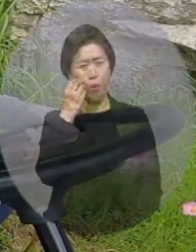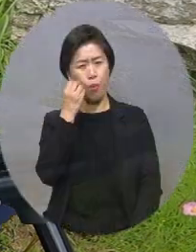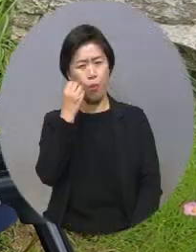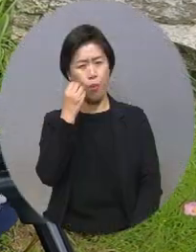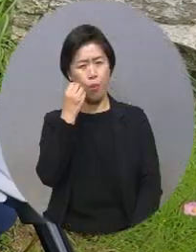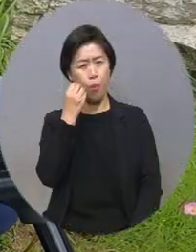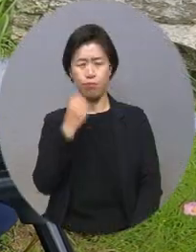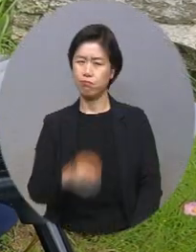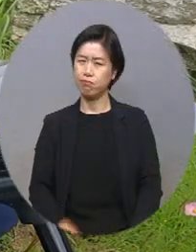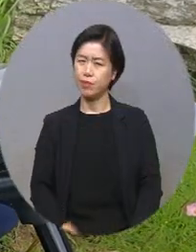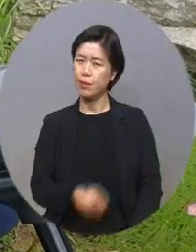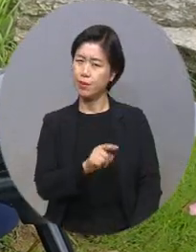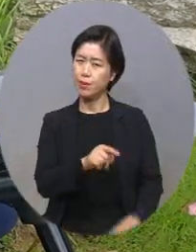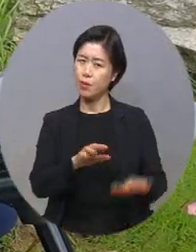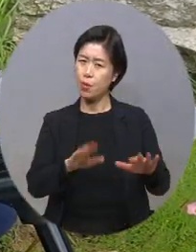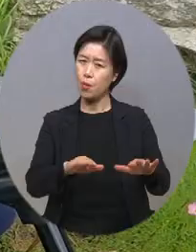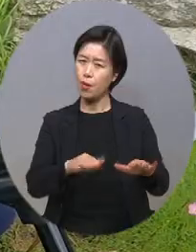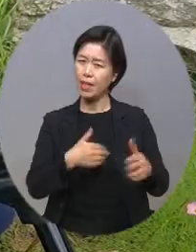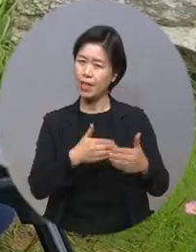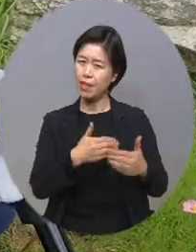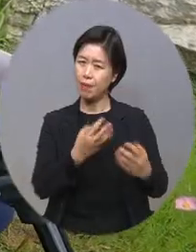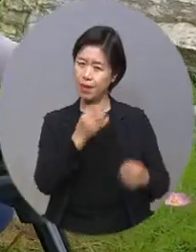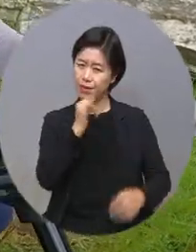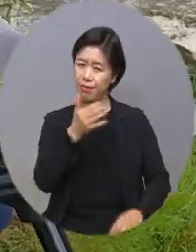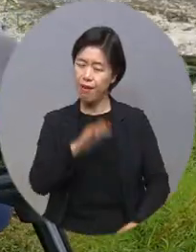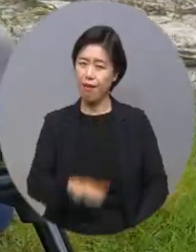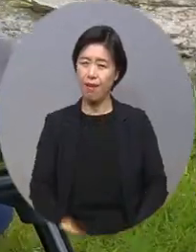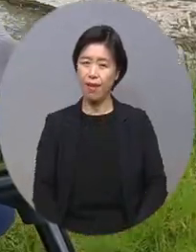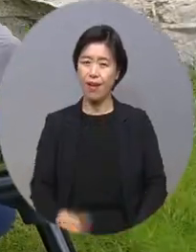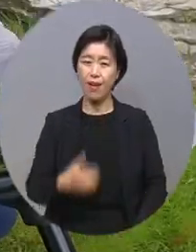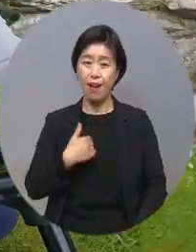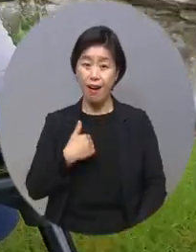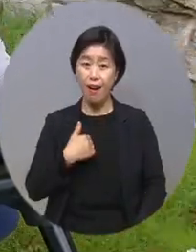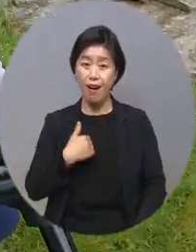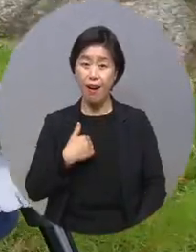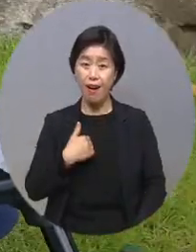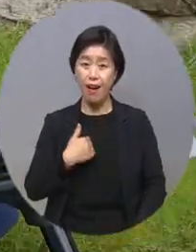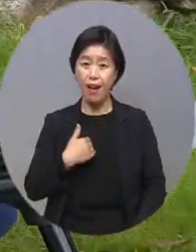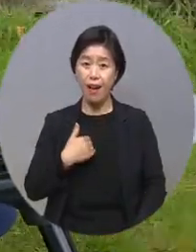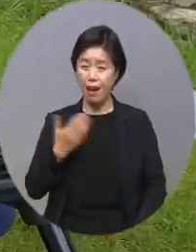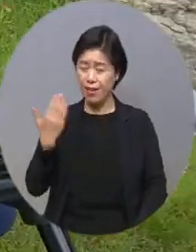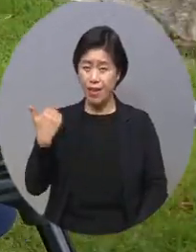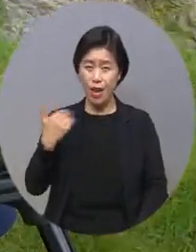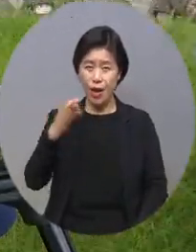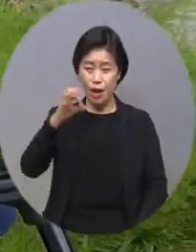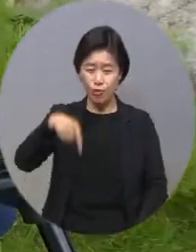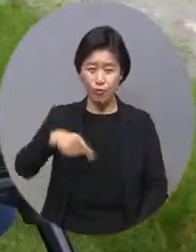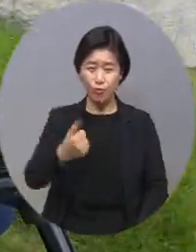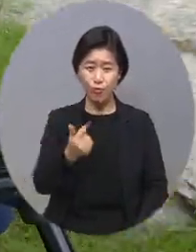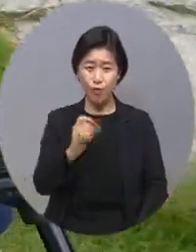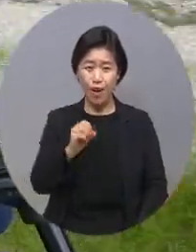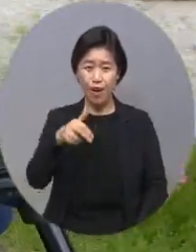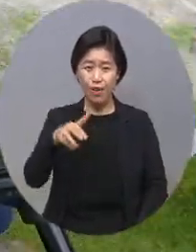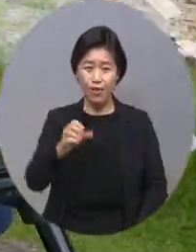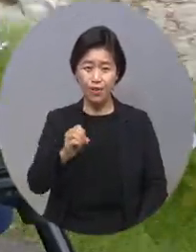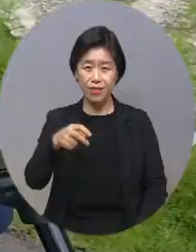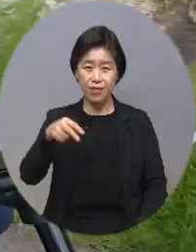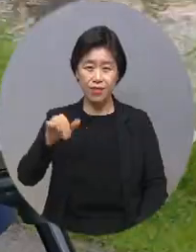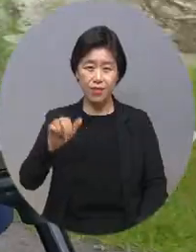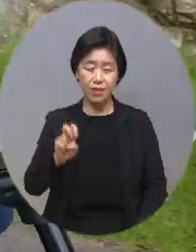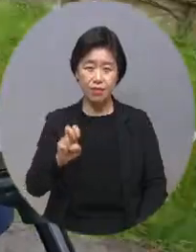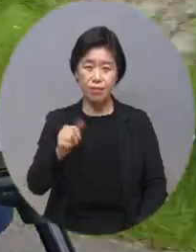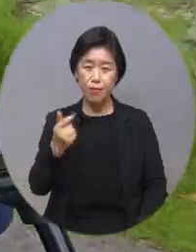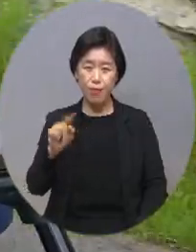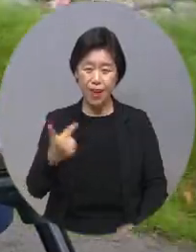이상하네. 아, 아니야, 이거 해도 아닌데 엄청 긴장. 내가 아까 우왕청심을 너 주는 게 아닌데 내가 다 먹으니까 그냥 계속 써.